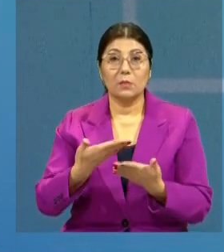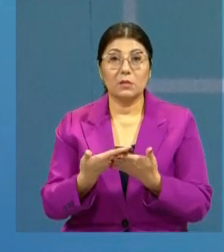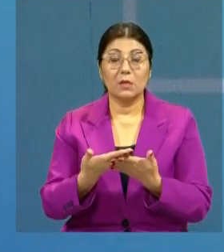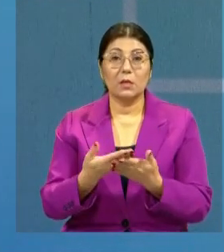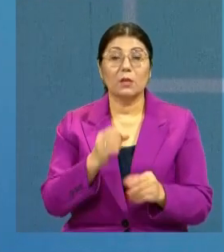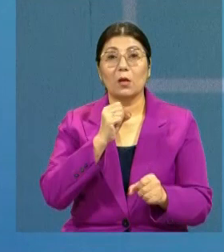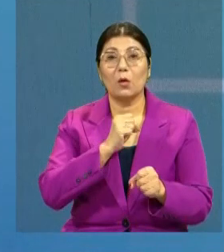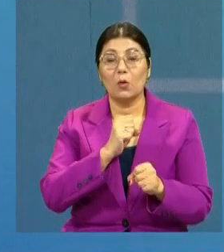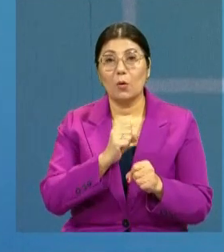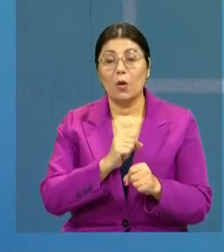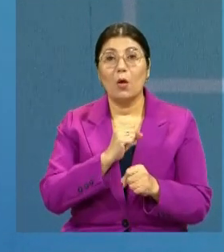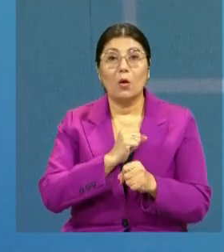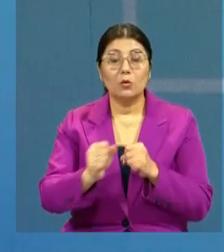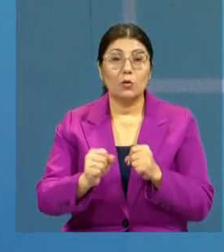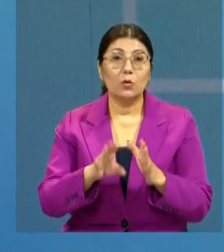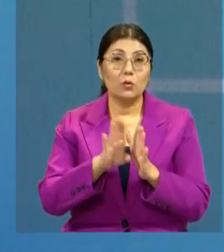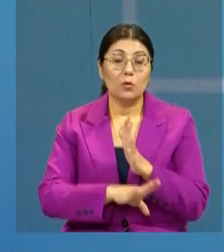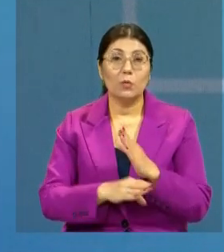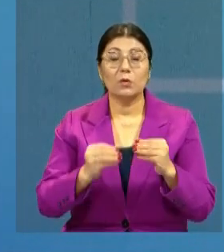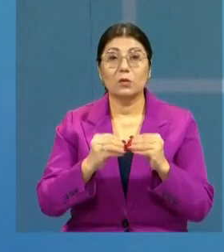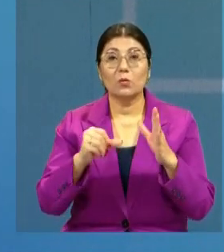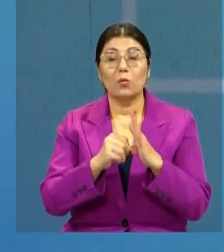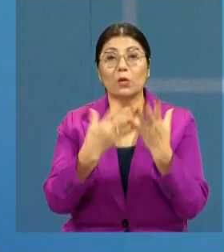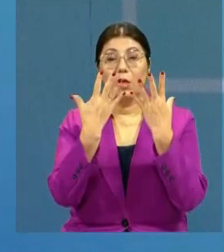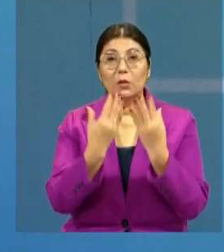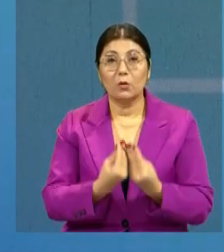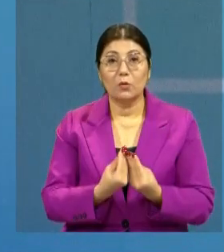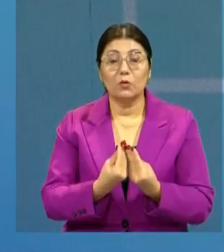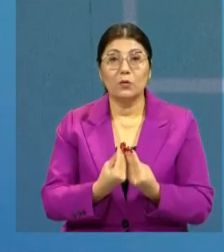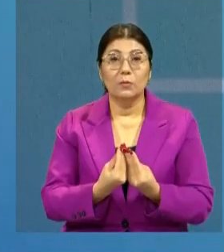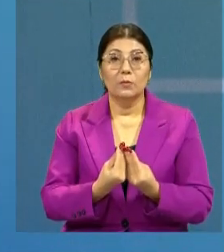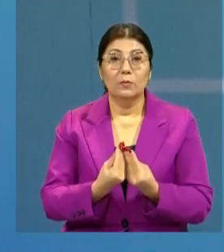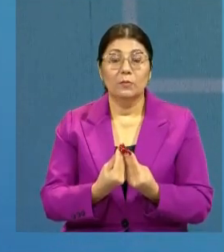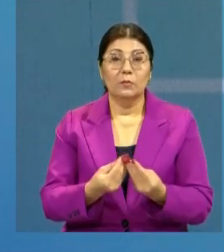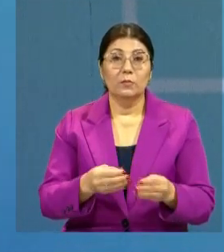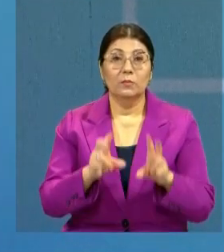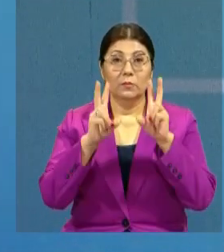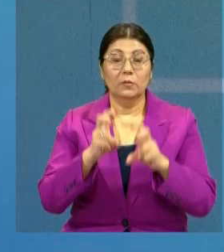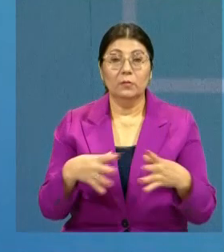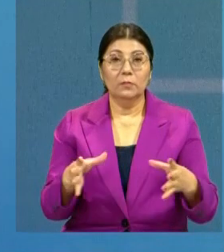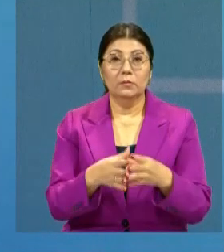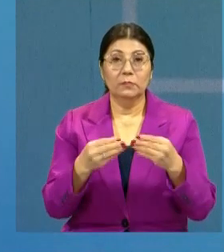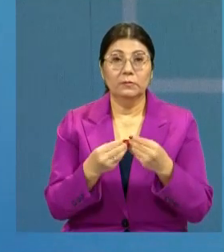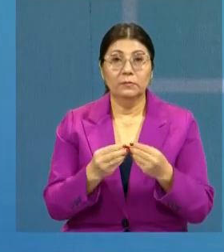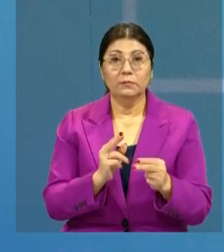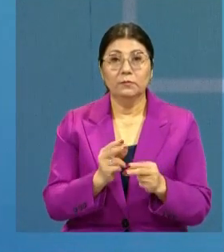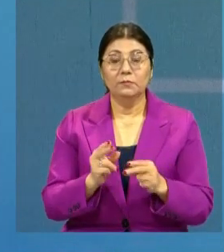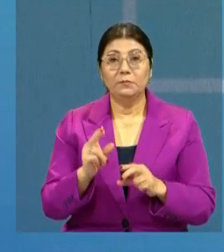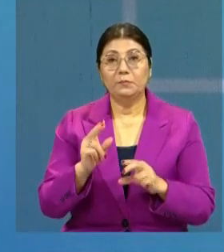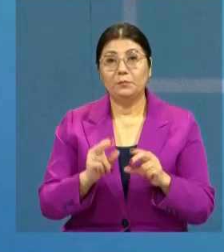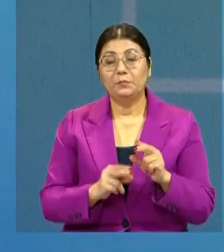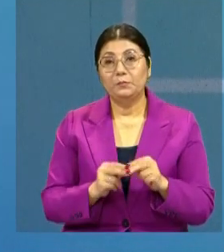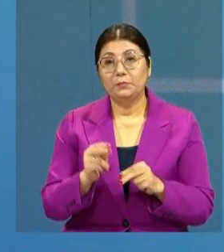зорлық зомбылық сіз 16 күн деген жоспардан бұрында біз сол отбасылық семинарлар өткіздік. Тату отбасы ел